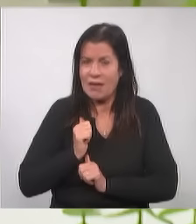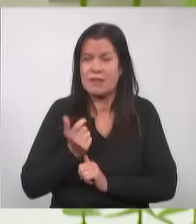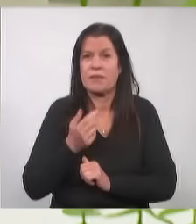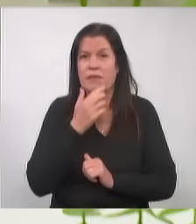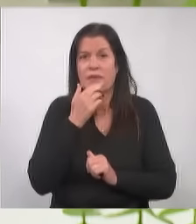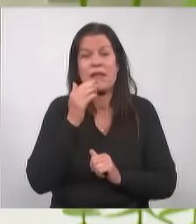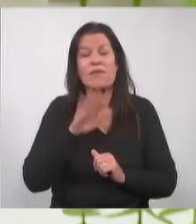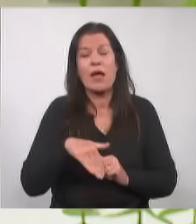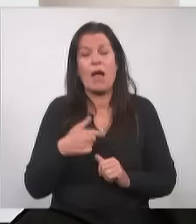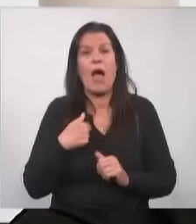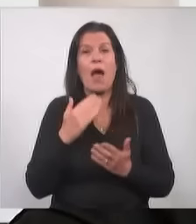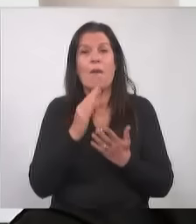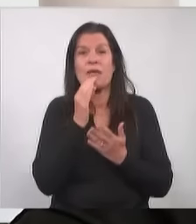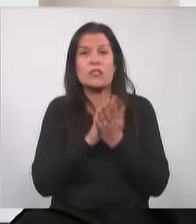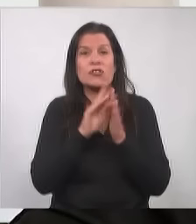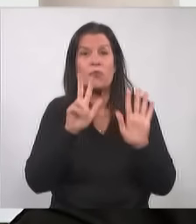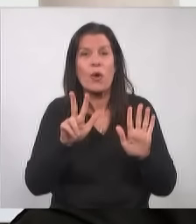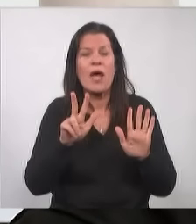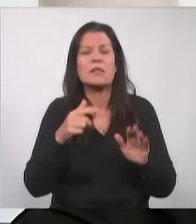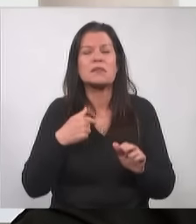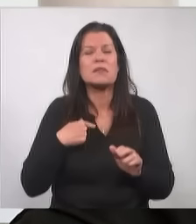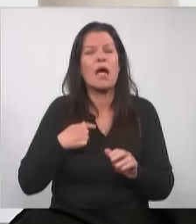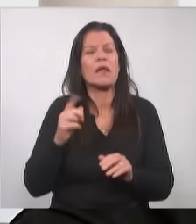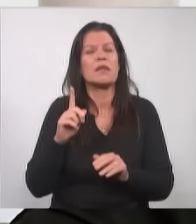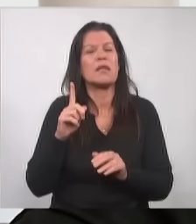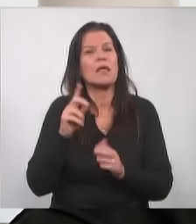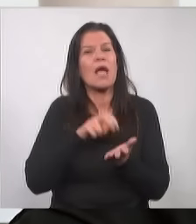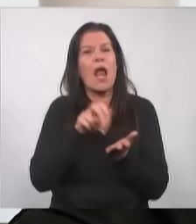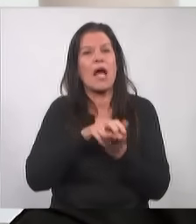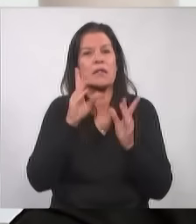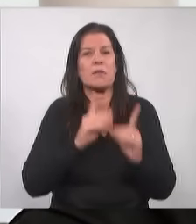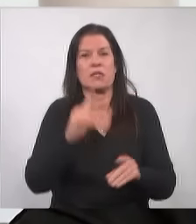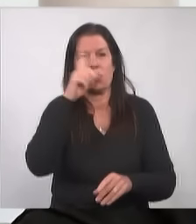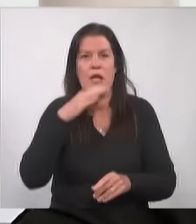בדרכו מגיל 18. אבא רצה שאני אהיה בדרך המלך ואני